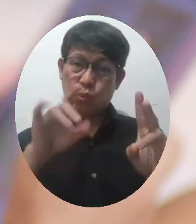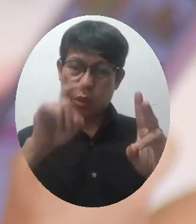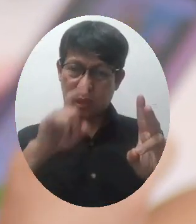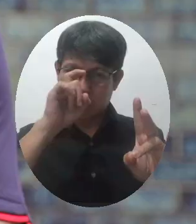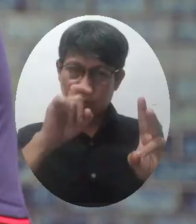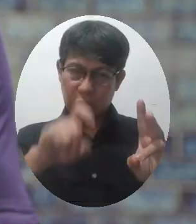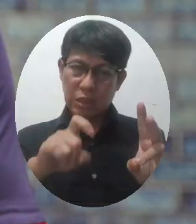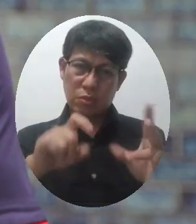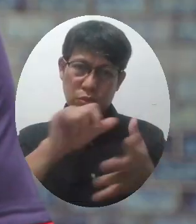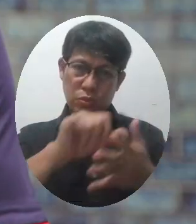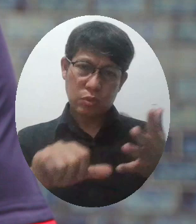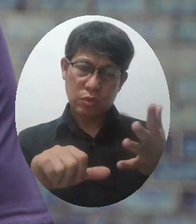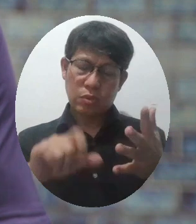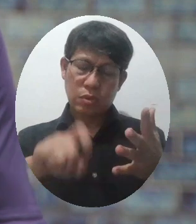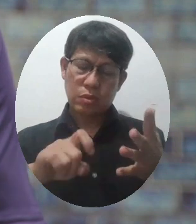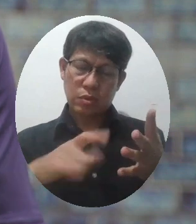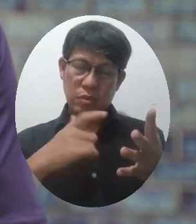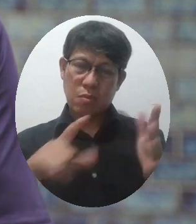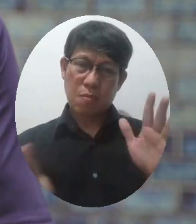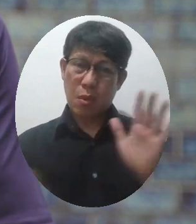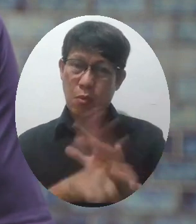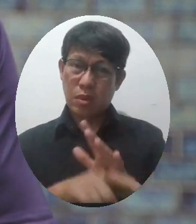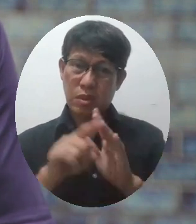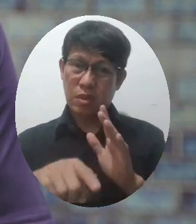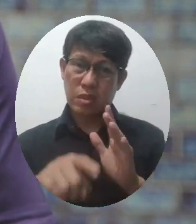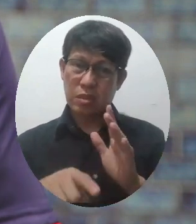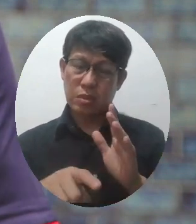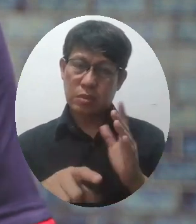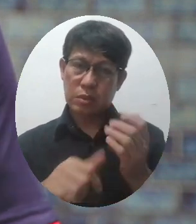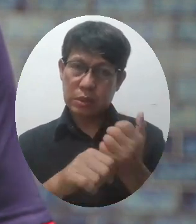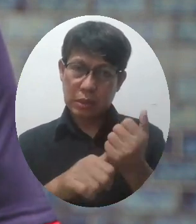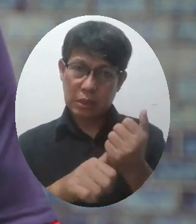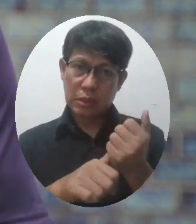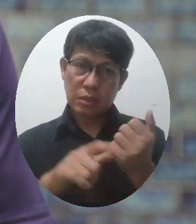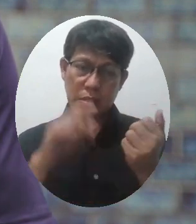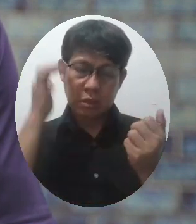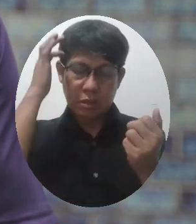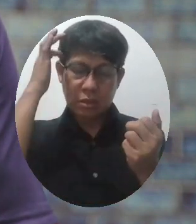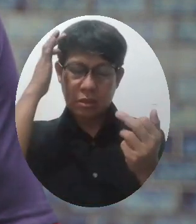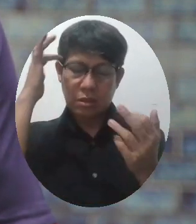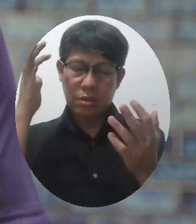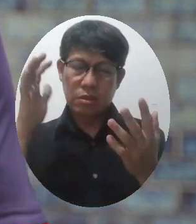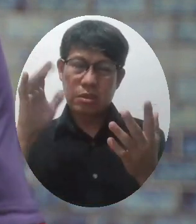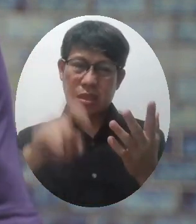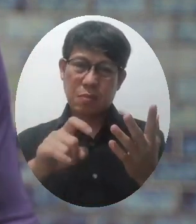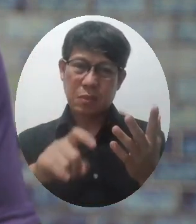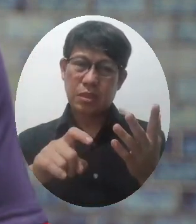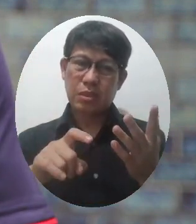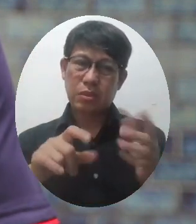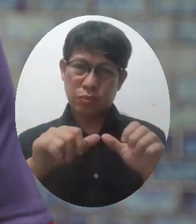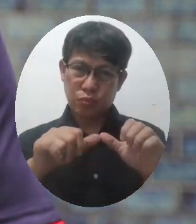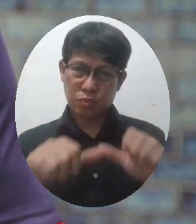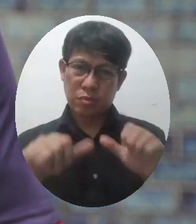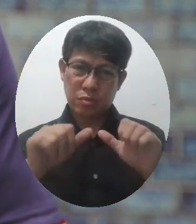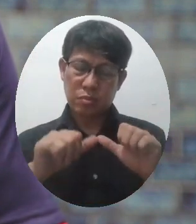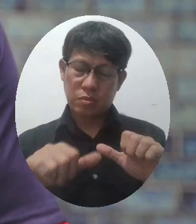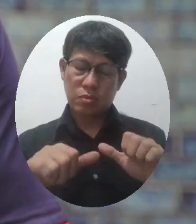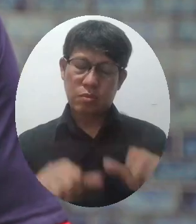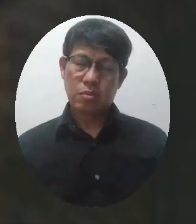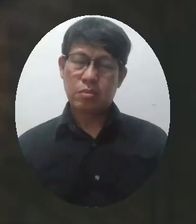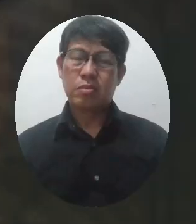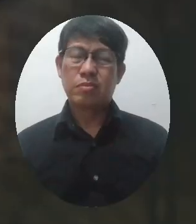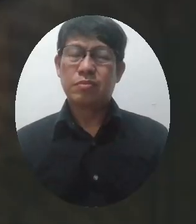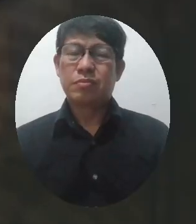gulang. Mahalaga din ang pag-iwas sa pagkakaroon ng constipation o pagtigas ng dumi ng bata.